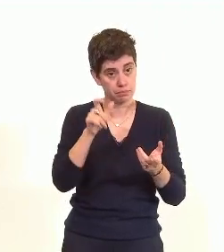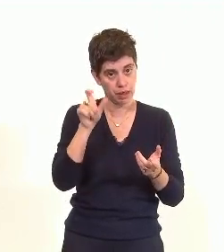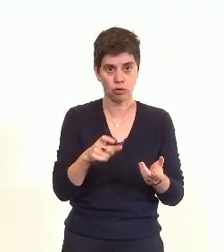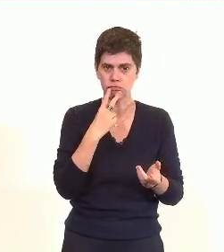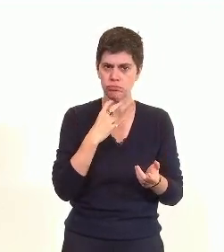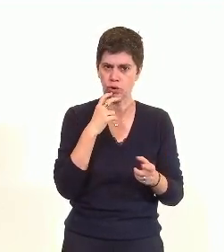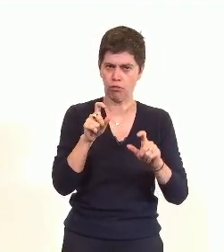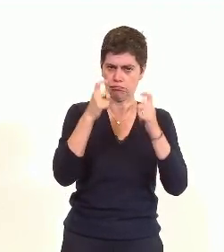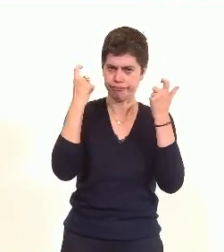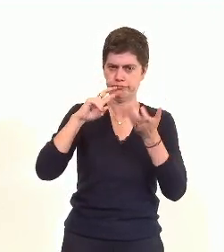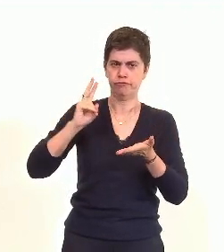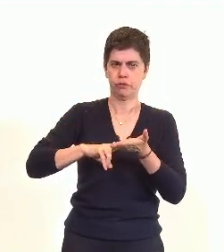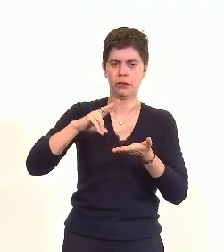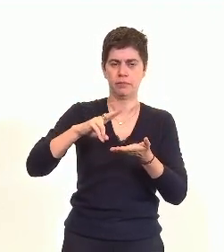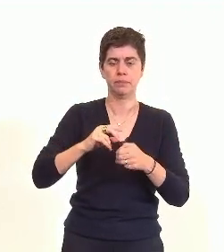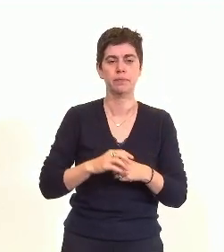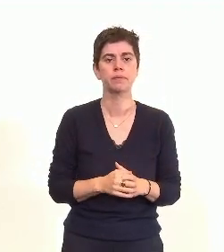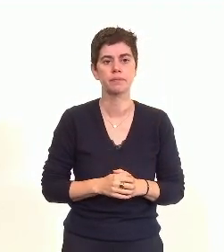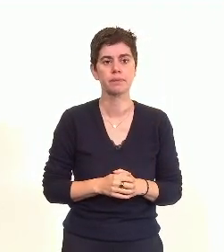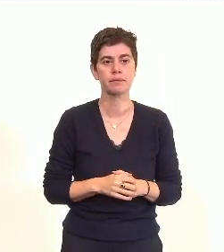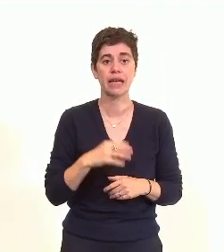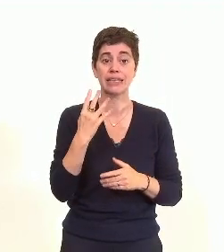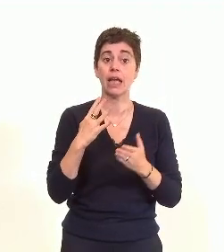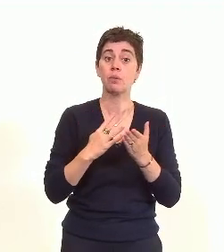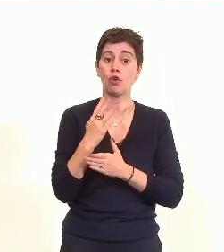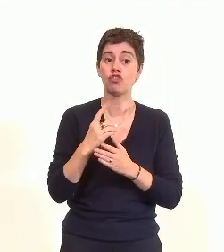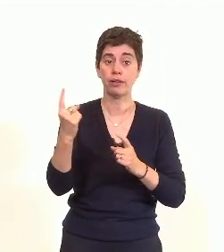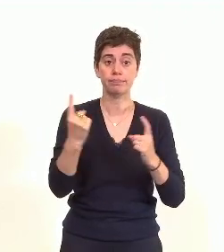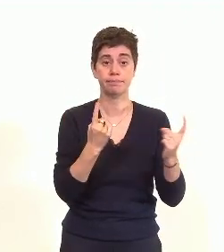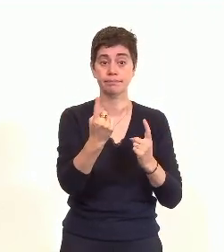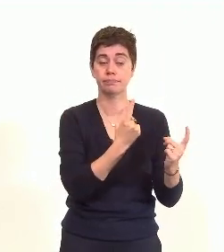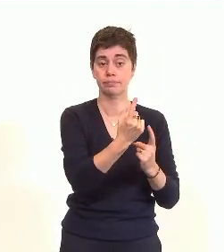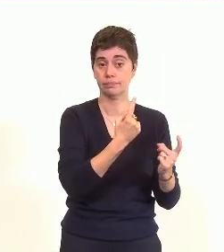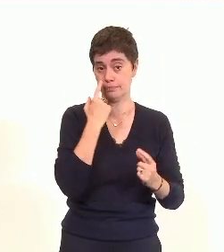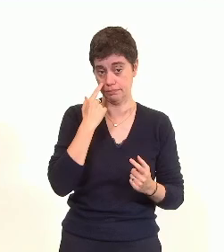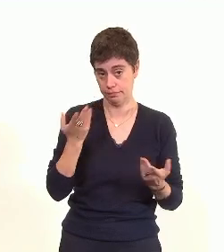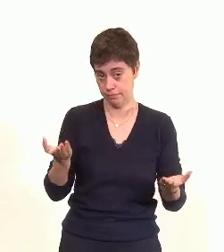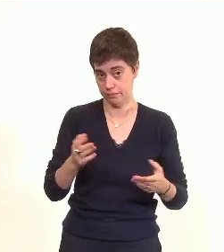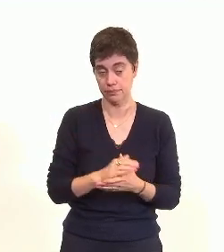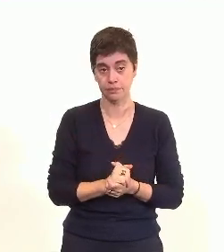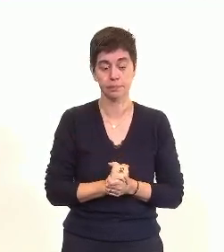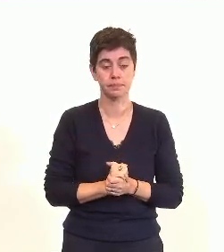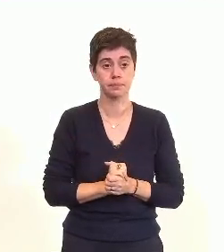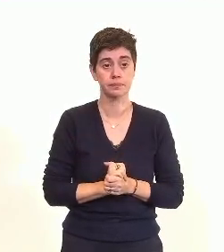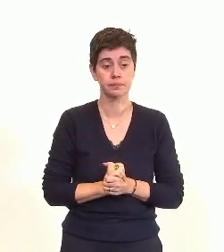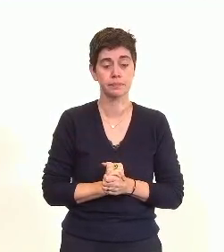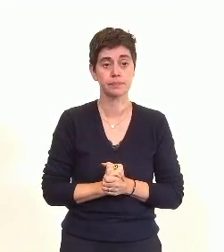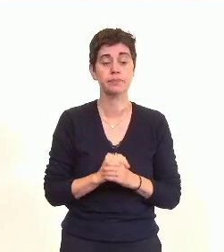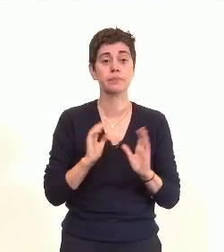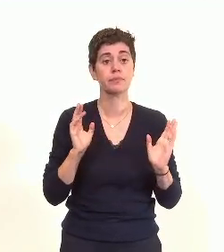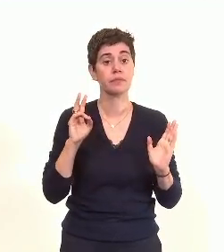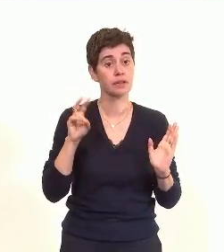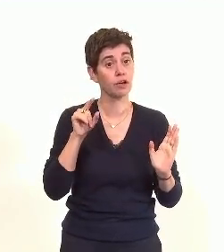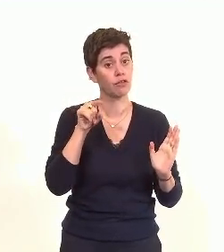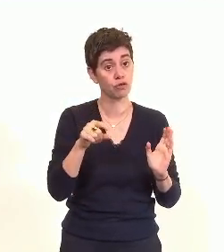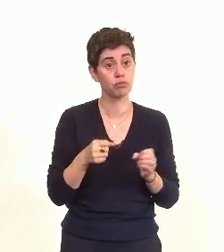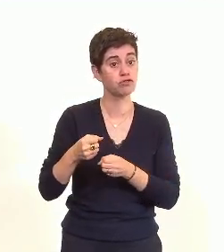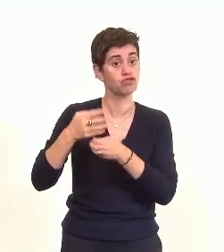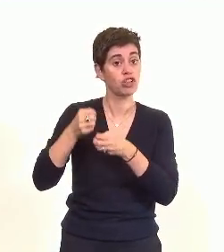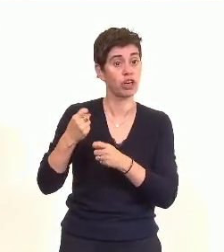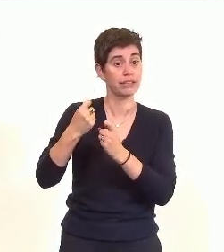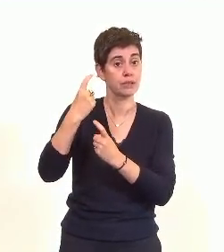en parler là encore avec nos 4 projets que l'on va accueillir, les porteuses, les porteurs qui sont avec nous. Vous pouvez encore et toujours poser vos questions sur le chat